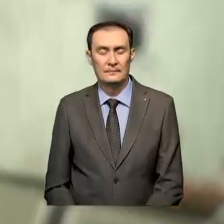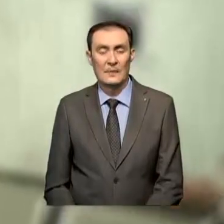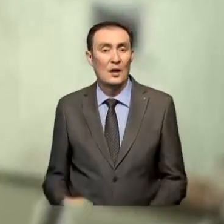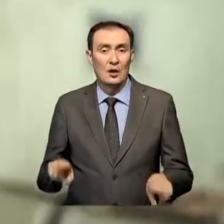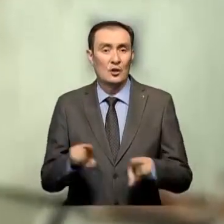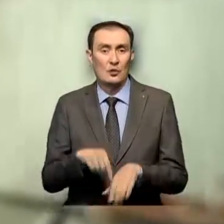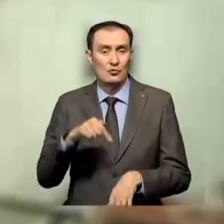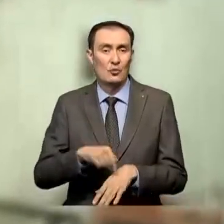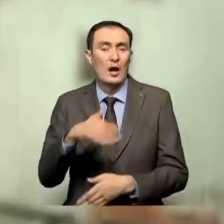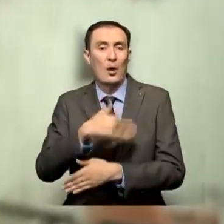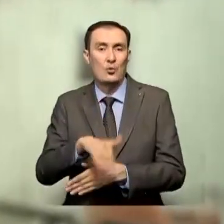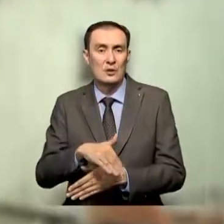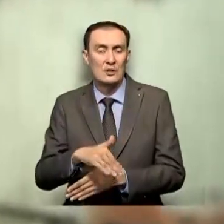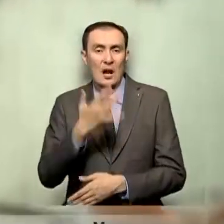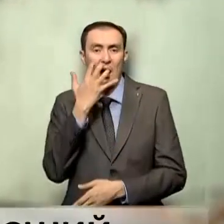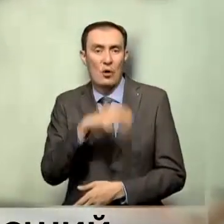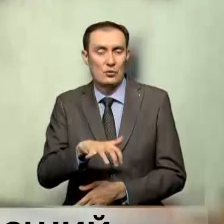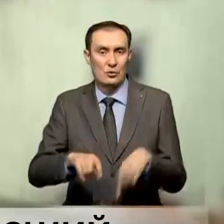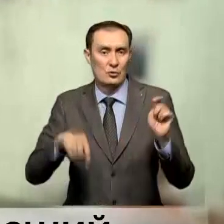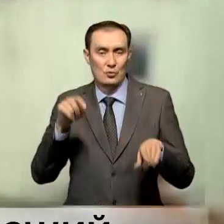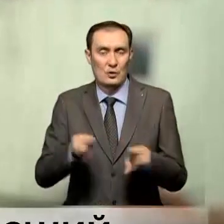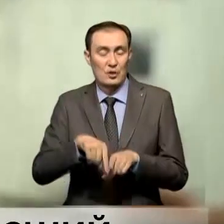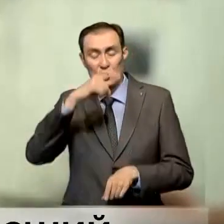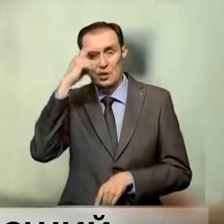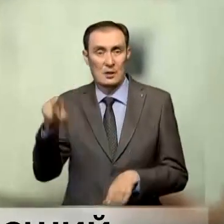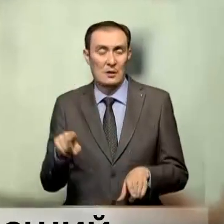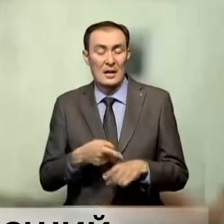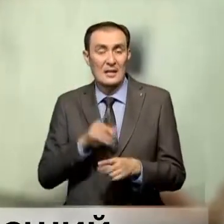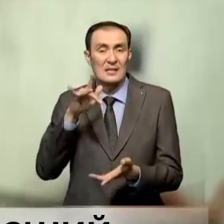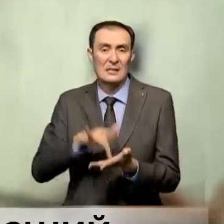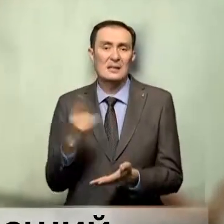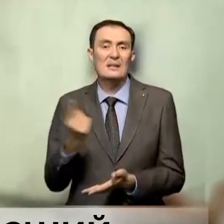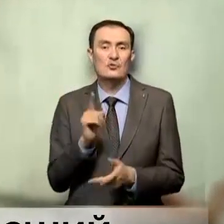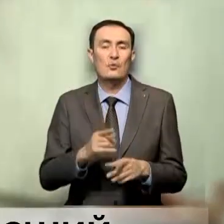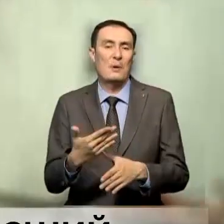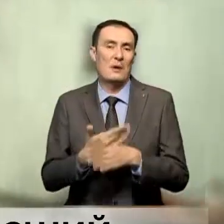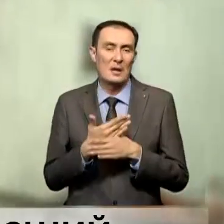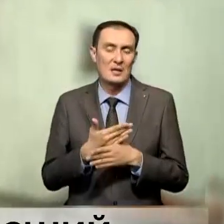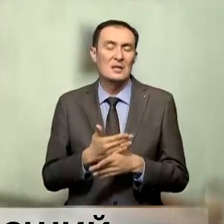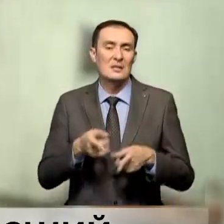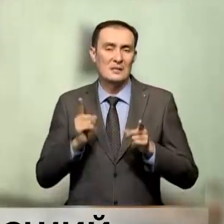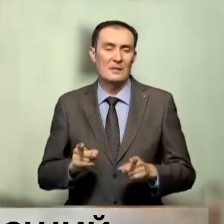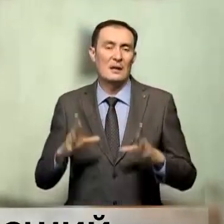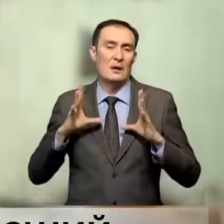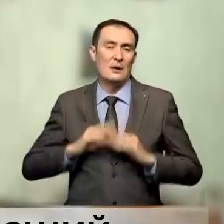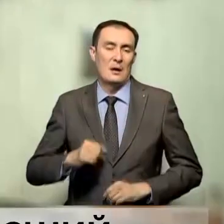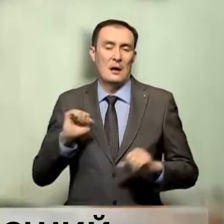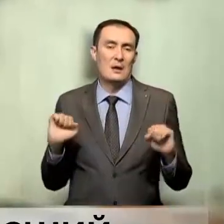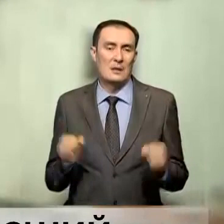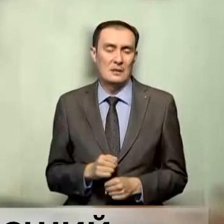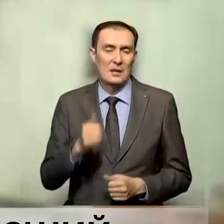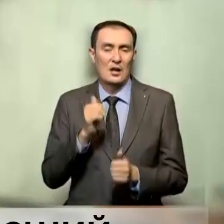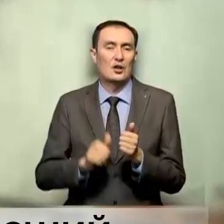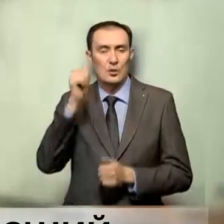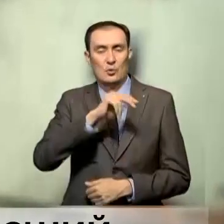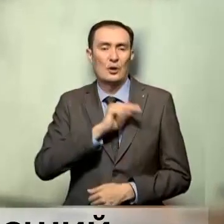Такое чувство, будто на улице идет огненный дождь, невыносимая жара. Этот центр – единственное, что помогает мне действительно охладиться. Он работает